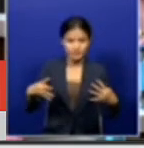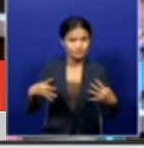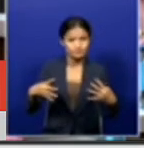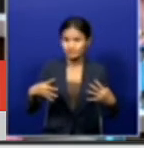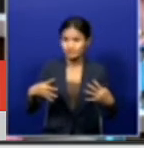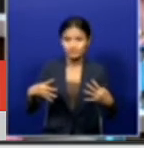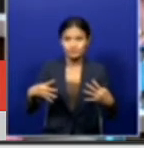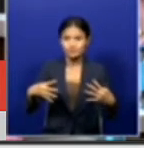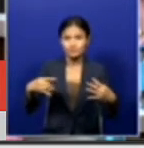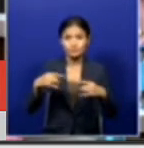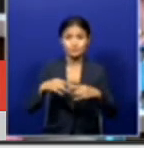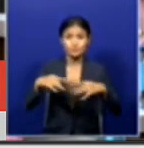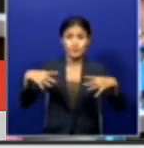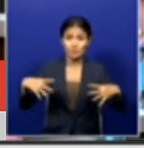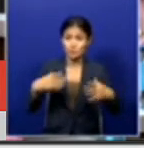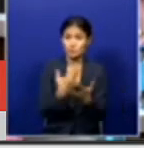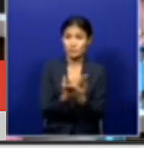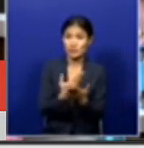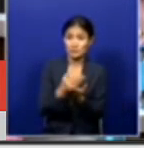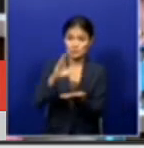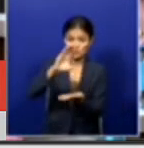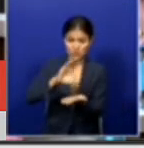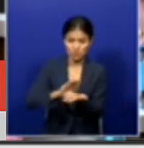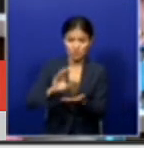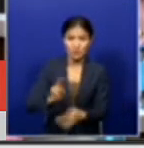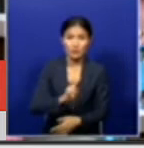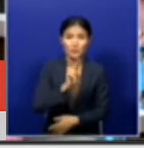ดินให้มีประสิทธิภาพอย่างยิ่ง